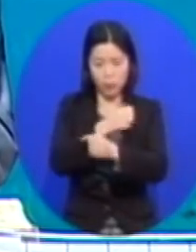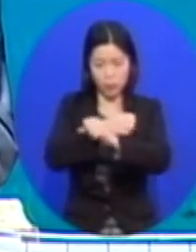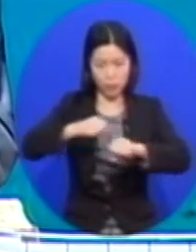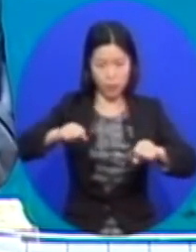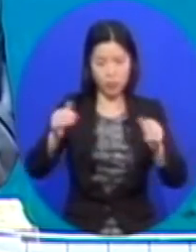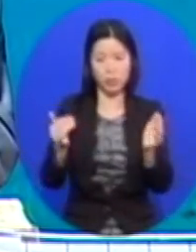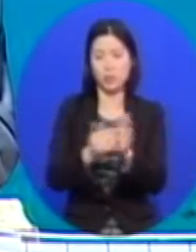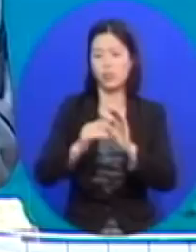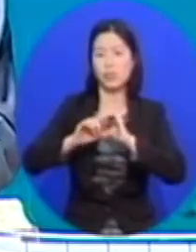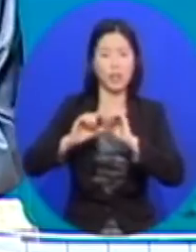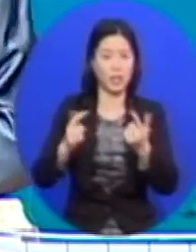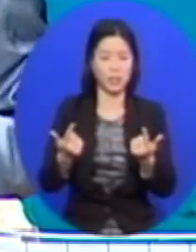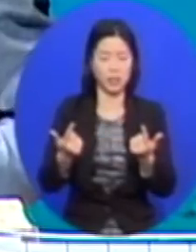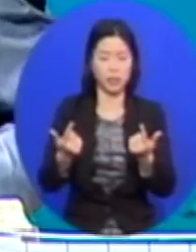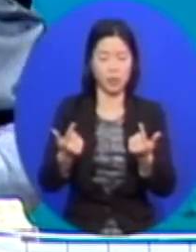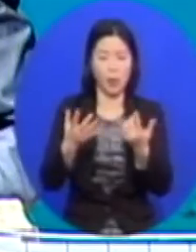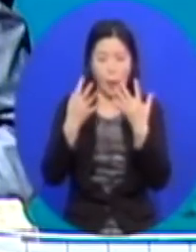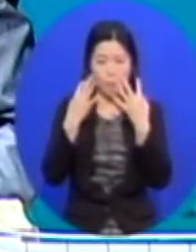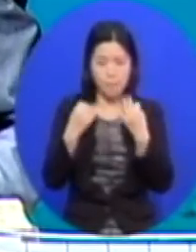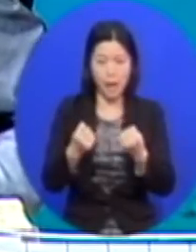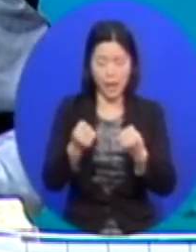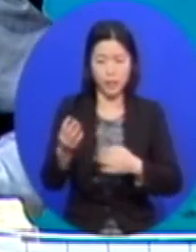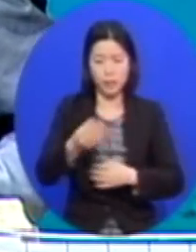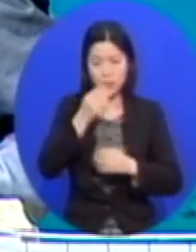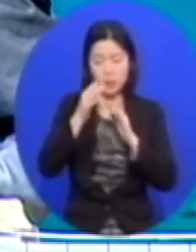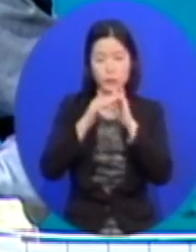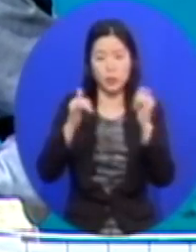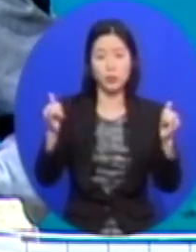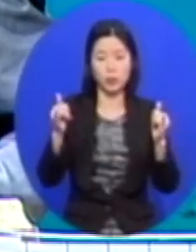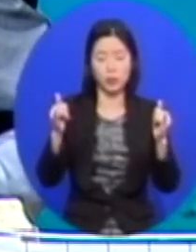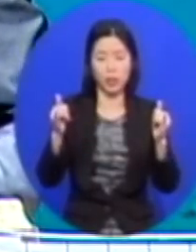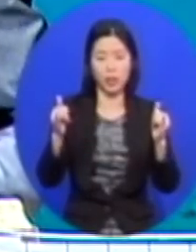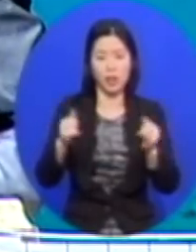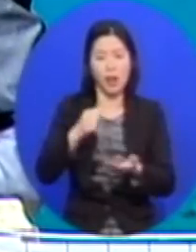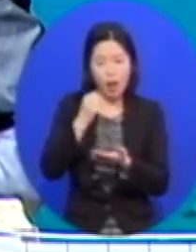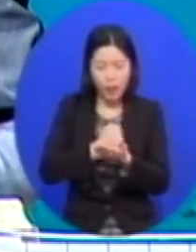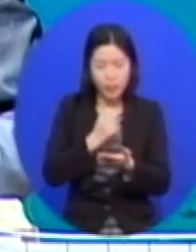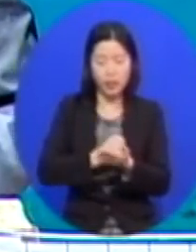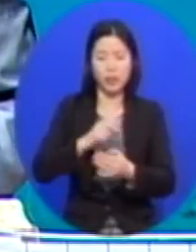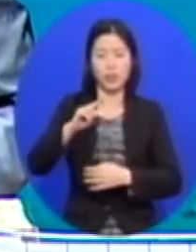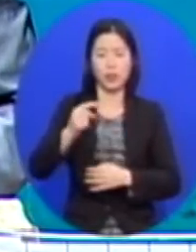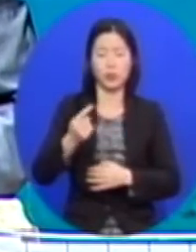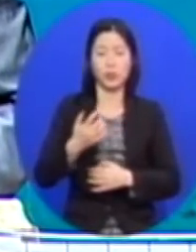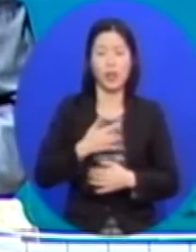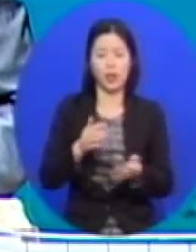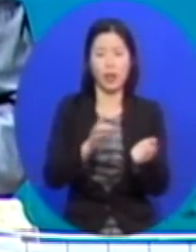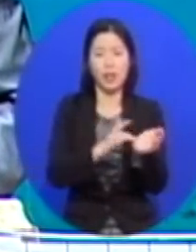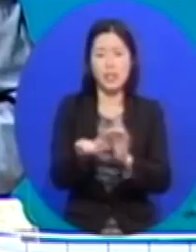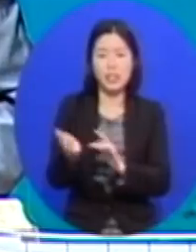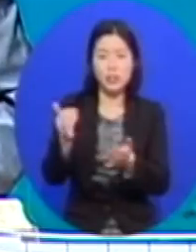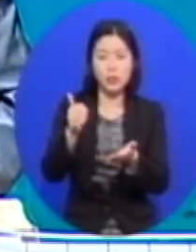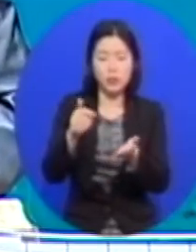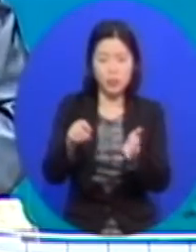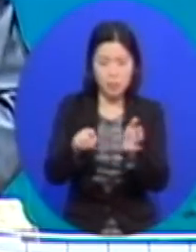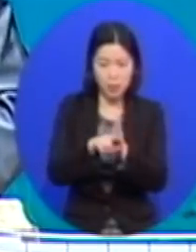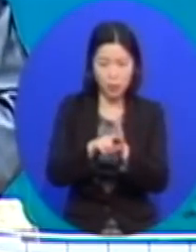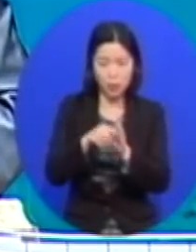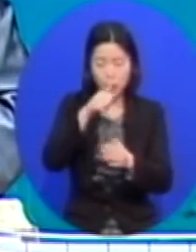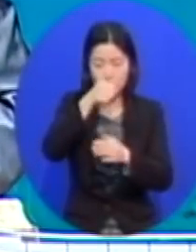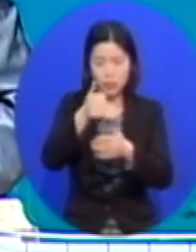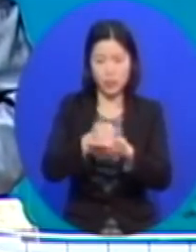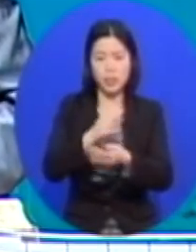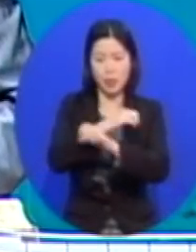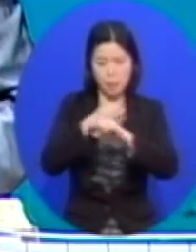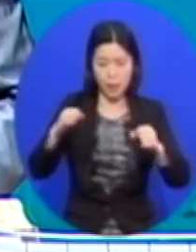아닙니다 많은 성도님들이 안타깝게도 내가 예수 믿고 죄 사함 받았다는 것에서 그쳐